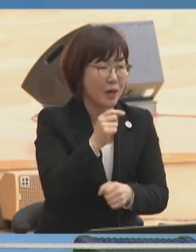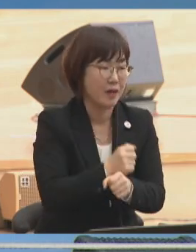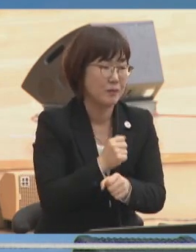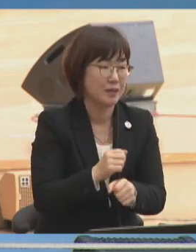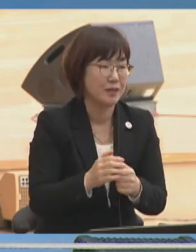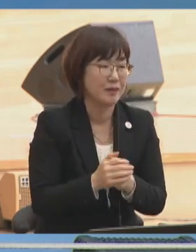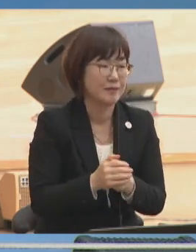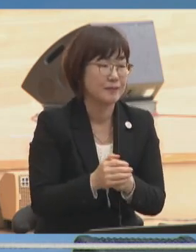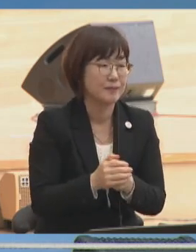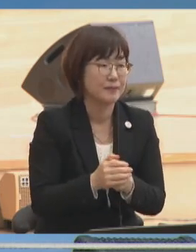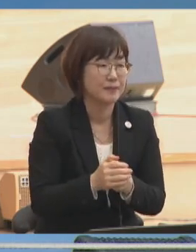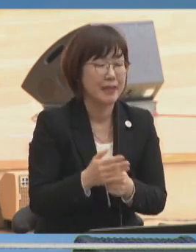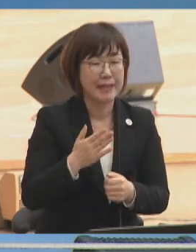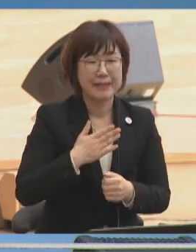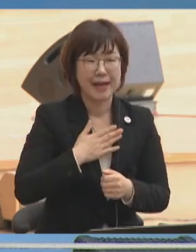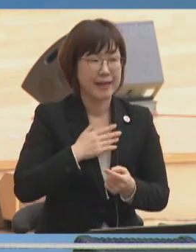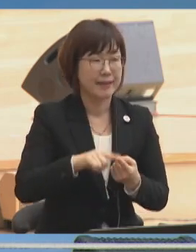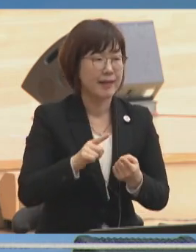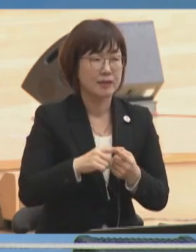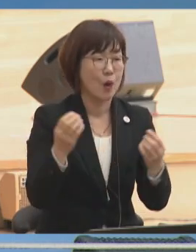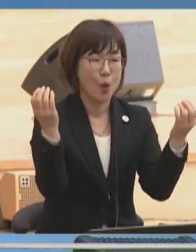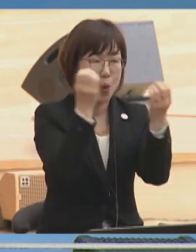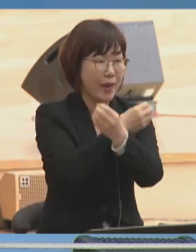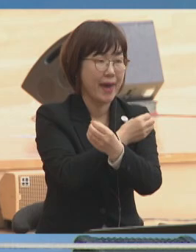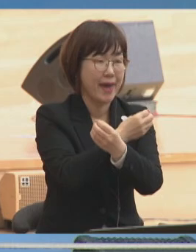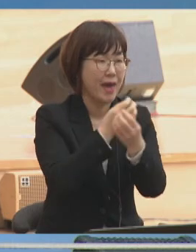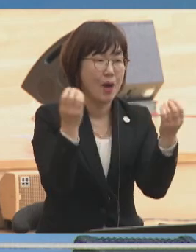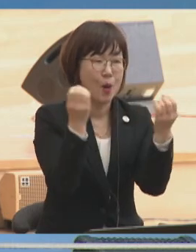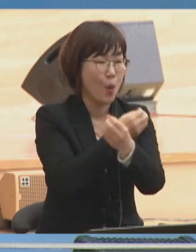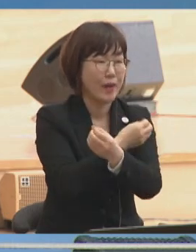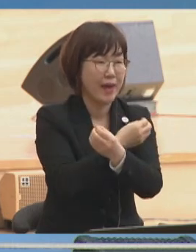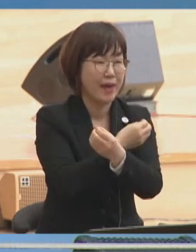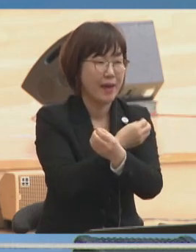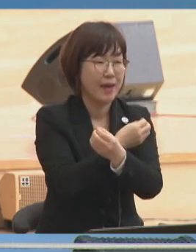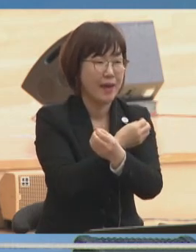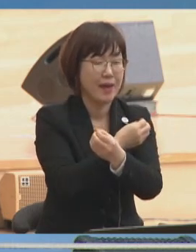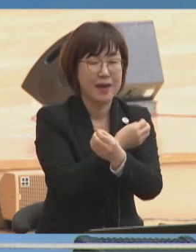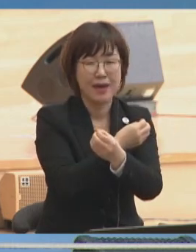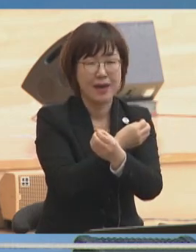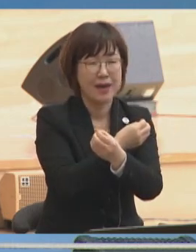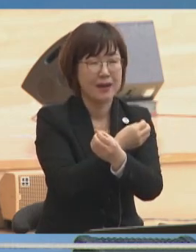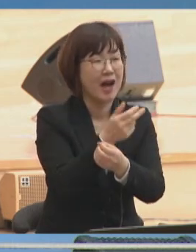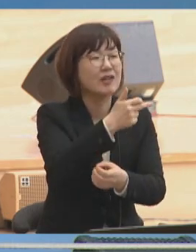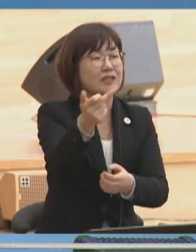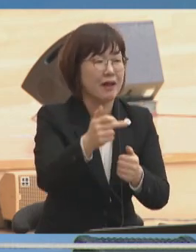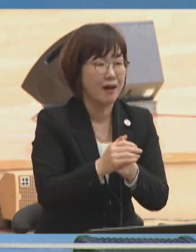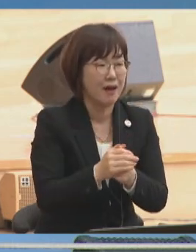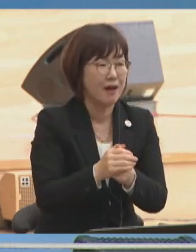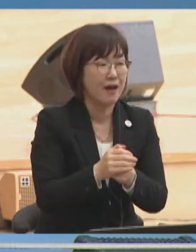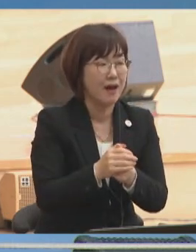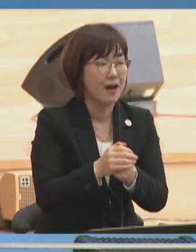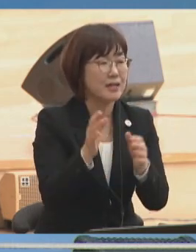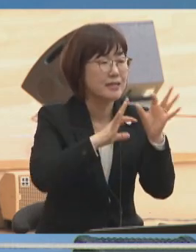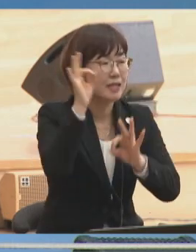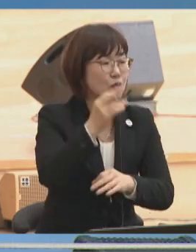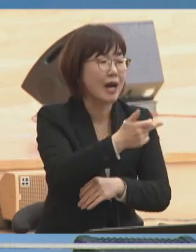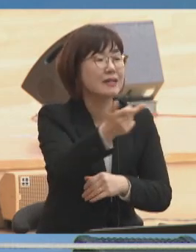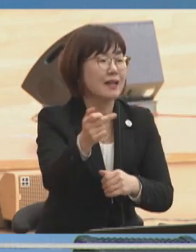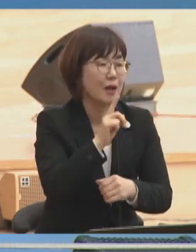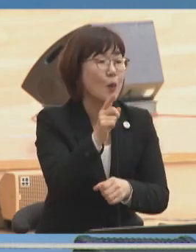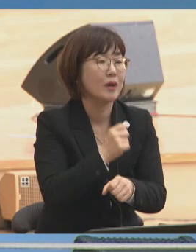오해를 해도 진짜 한참 했다. 미스언더스탠딩 했다 그 말인가. 잘못 알고 있다 그 말을 한 거죠. 그럼